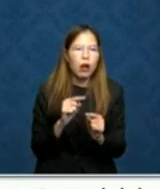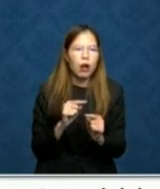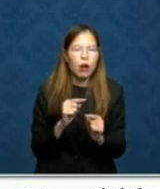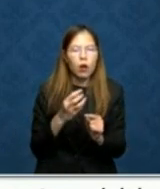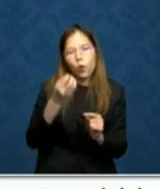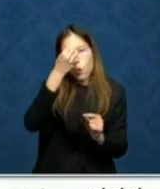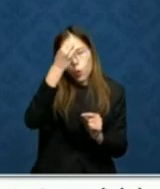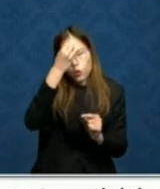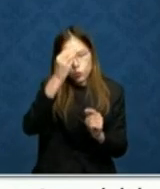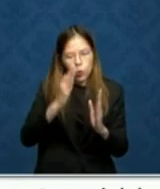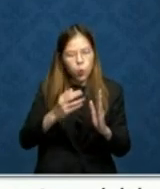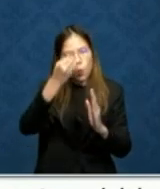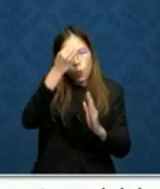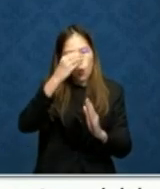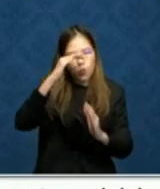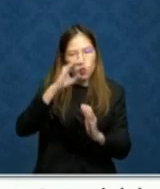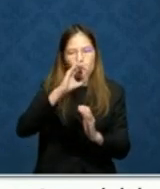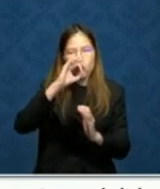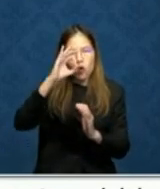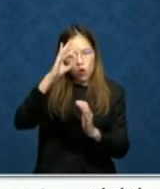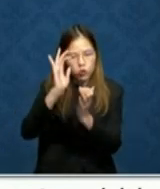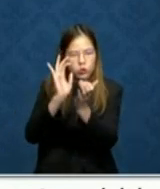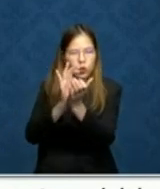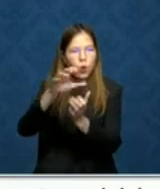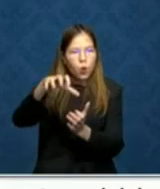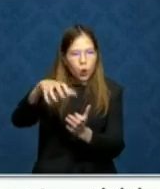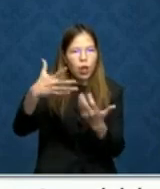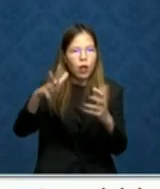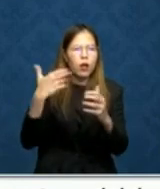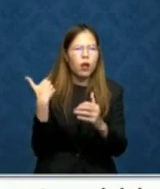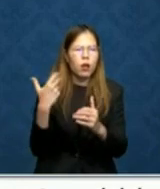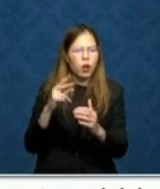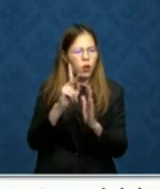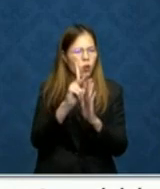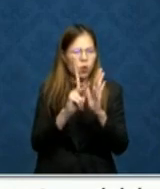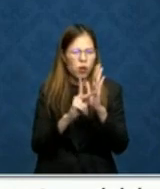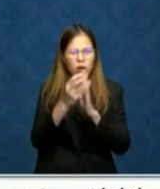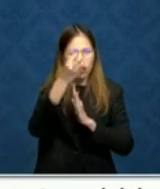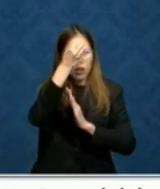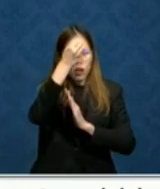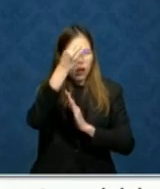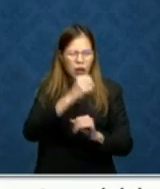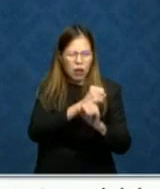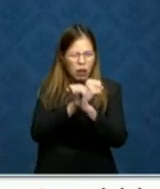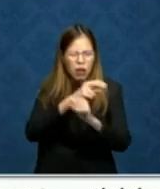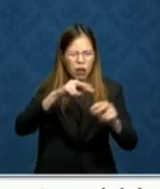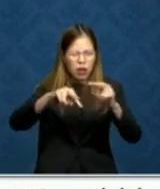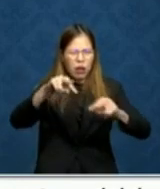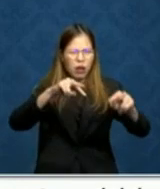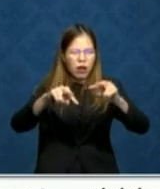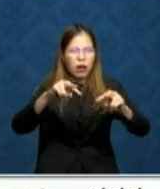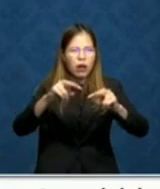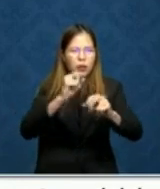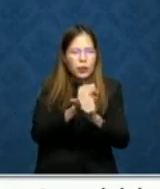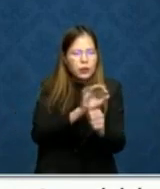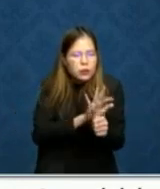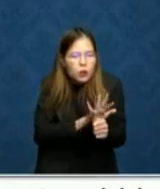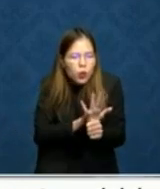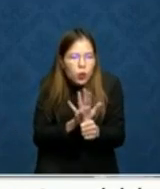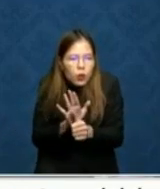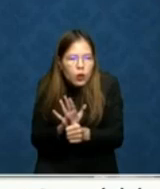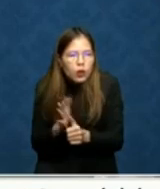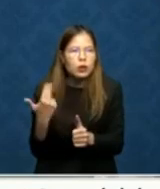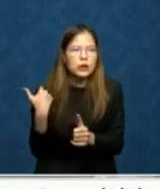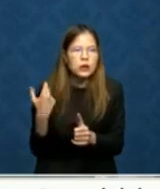นะคะจะนำเรื่องนี้เข้าไปแจ้งความกับตำรวจนะคะแต่ว่าตอนนั้นตำรวจก็ได้อ้างว่ากฎหมายของญี่ปุ่นเนี่ยครอบคลุมเฉพาะการมีการสะกดรอยทางกายภาพ